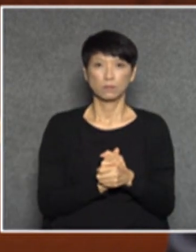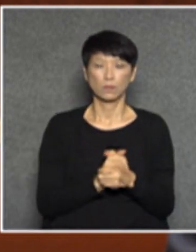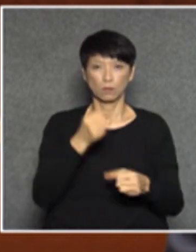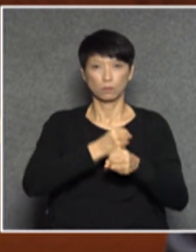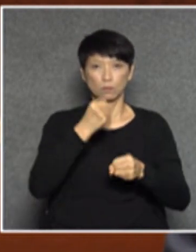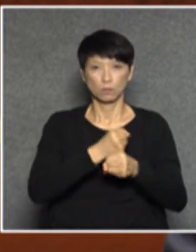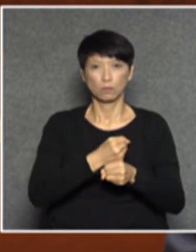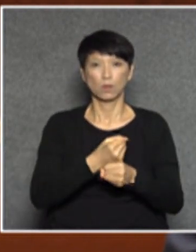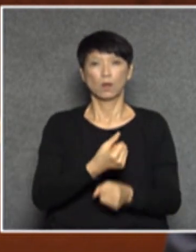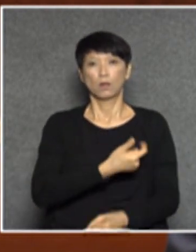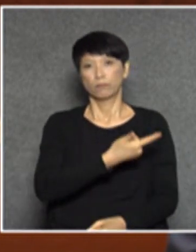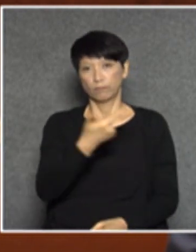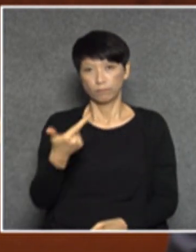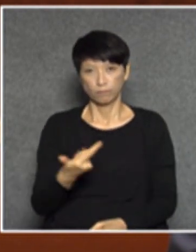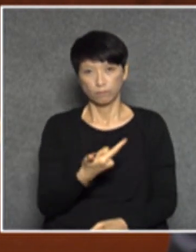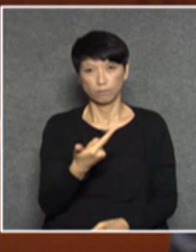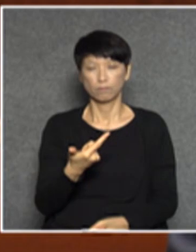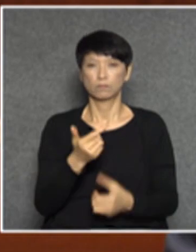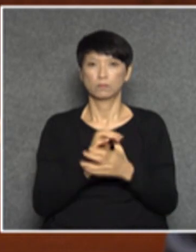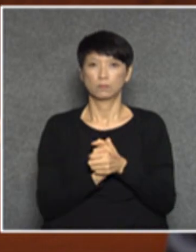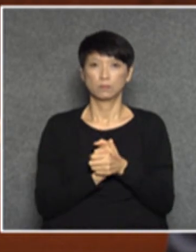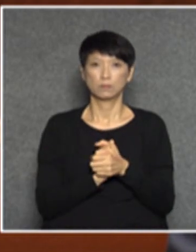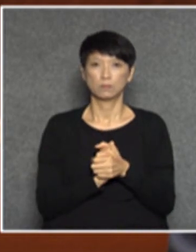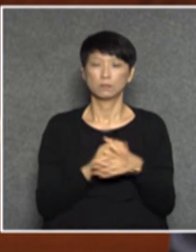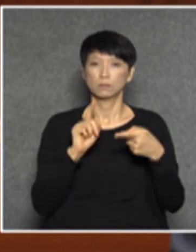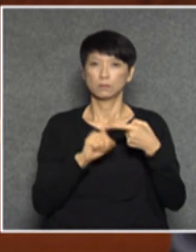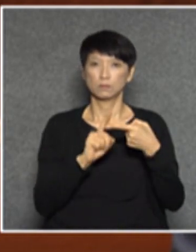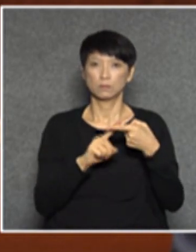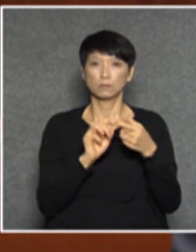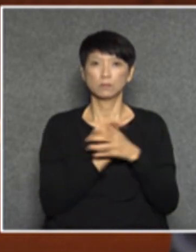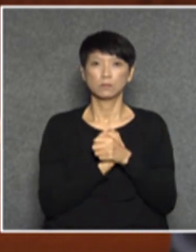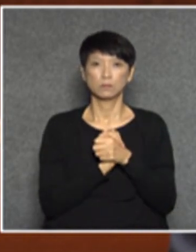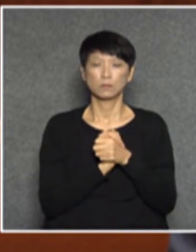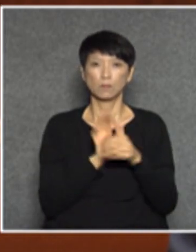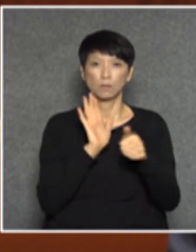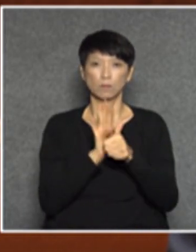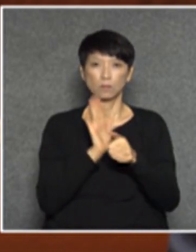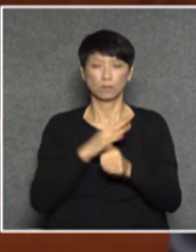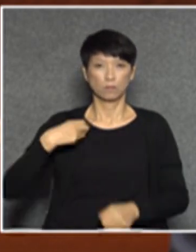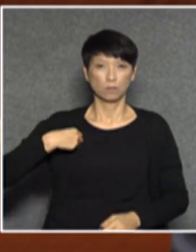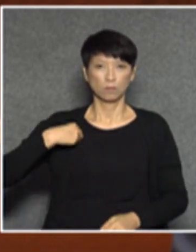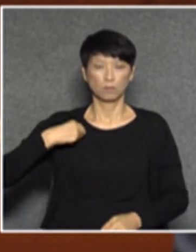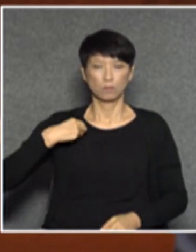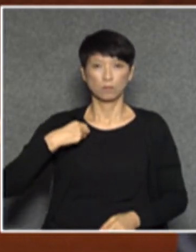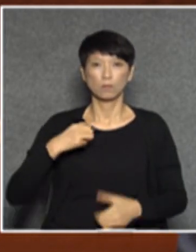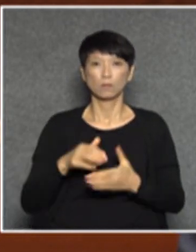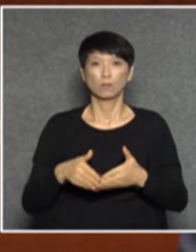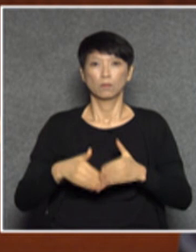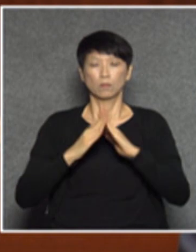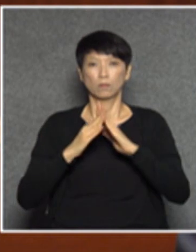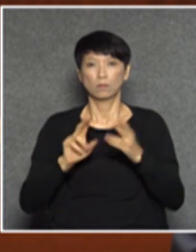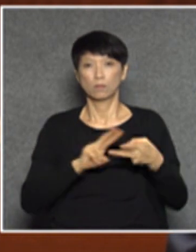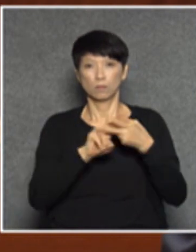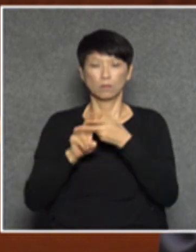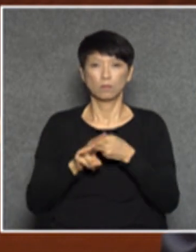做，可以做。一方面可以為國家設立亞投行這